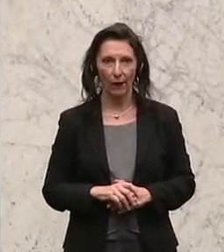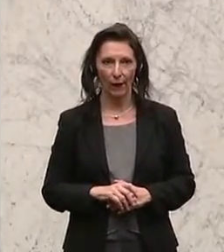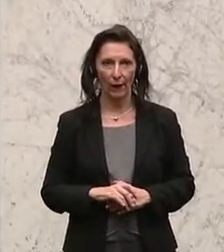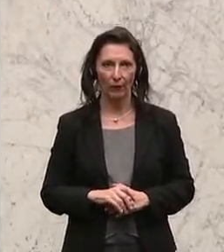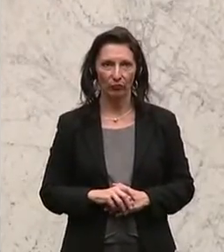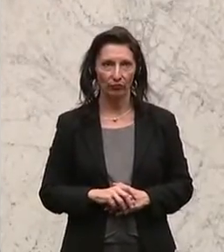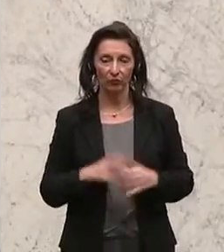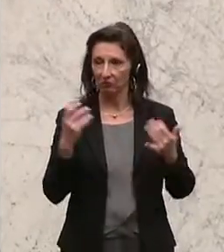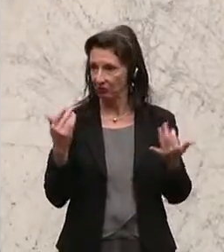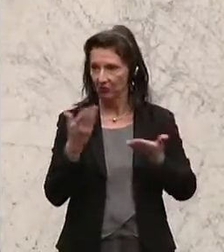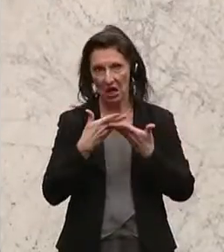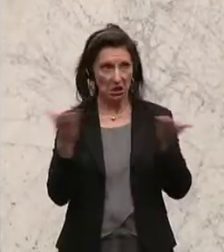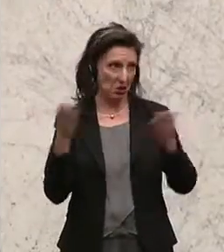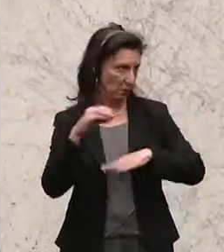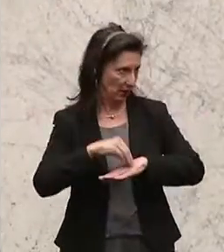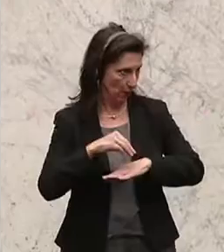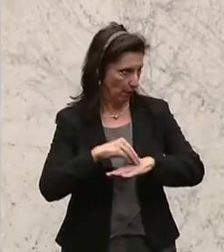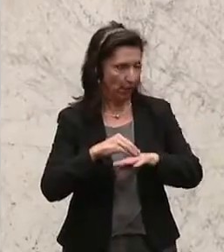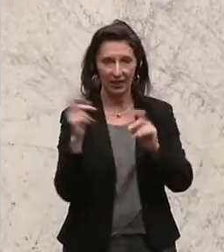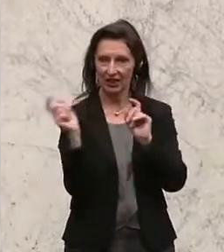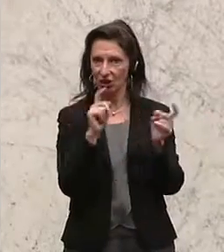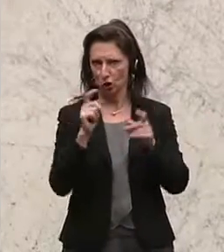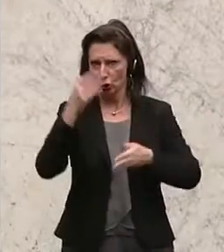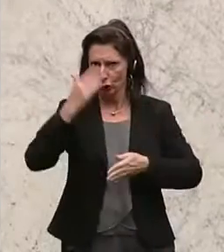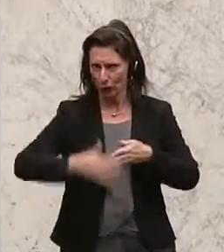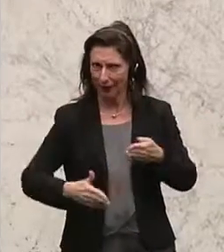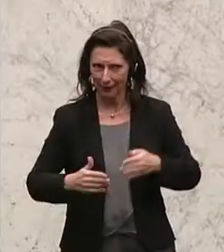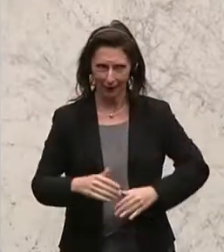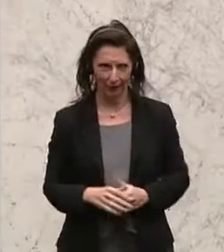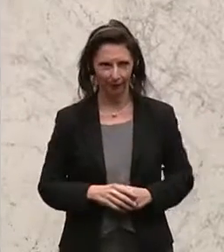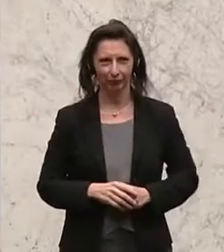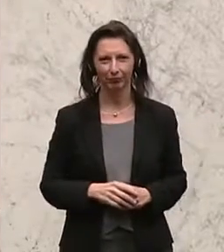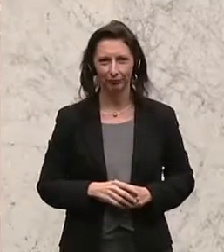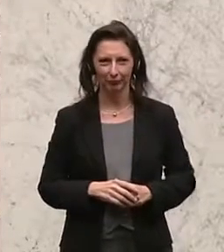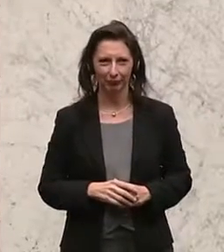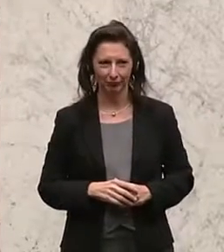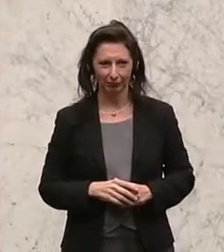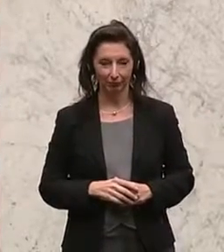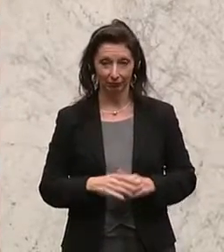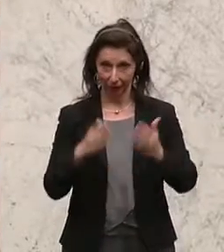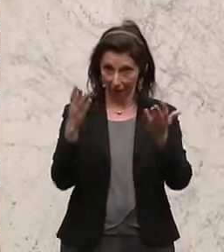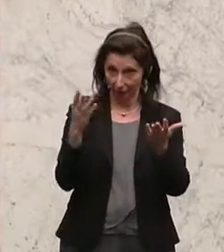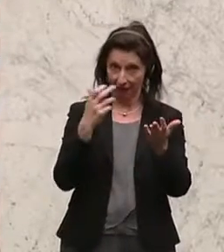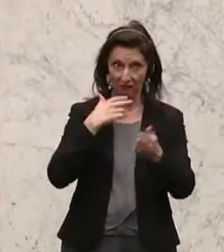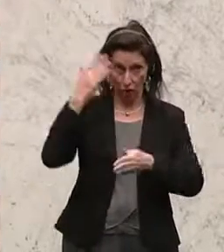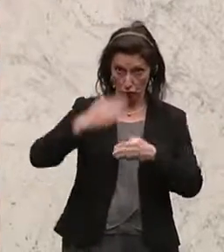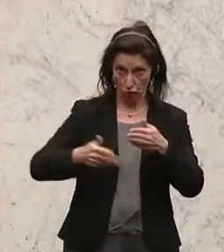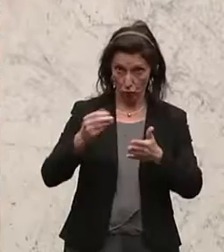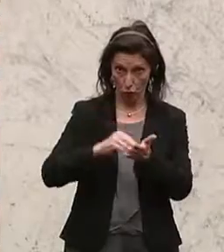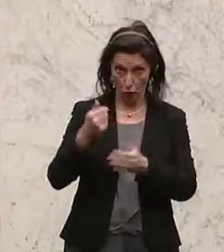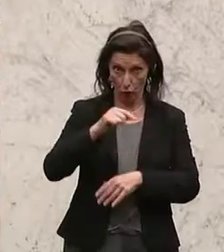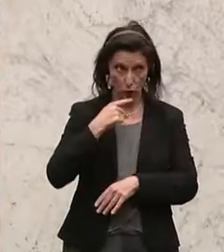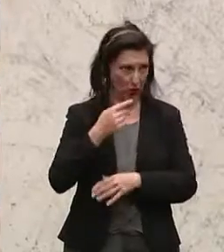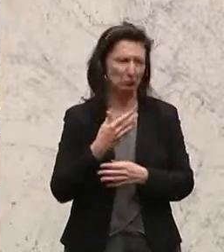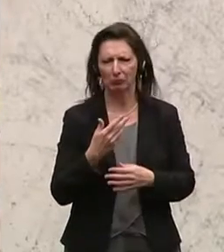Zum Wort ist niemand mehr gemeldet. Die Debatte ist geschlossen. Wünscht der Herr Berichterstatter das Schlusswort? Das ist nicht